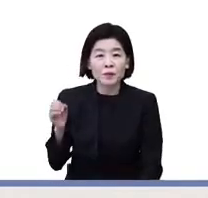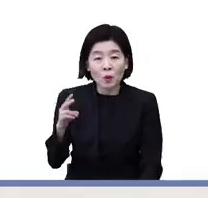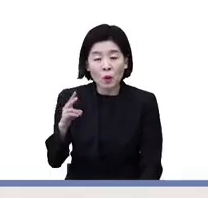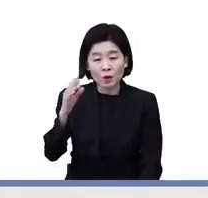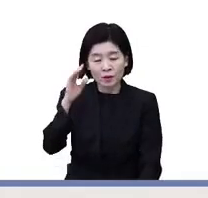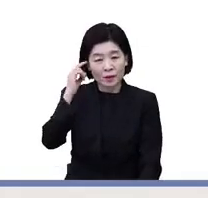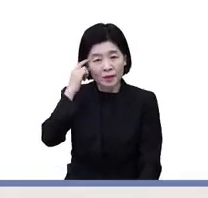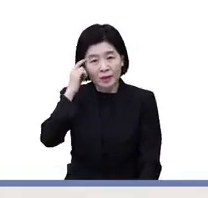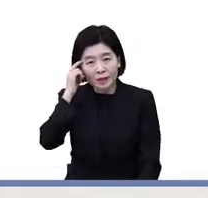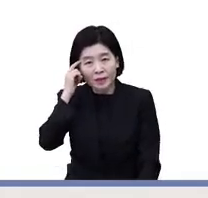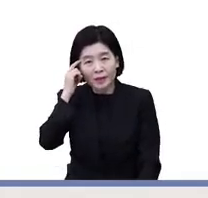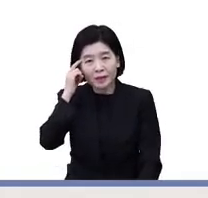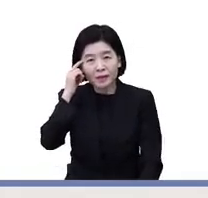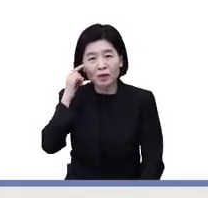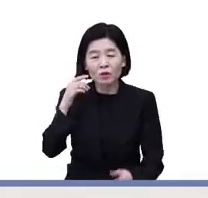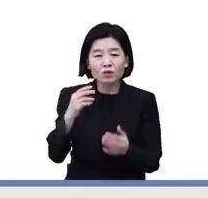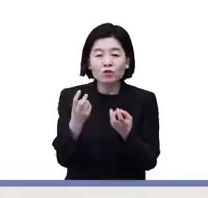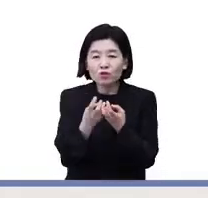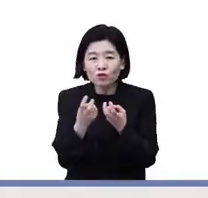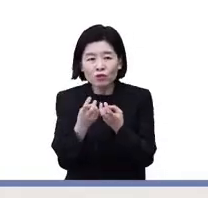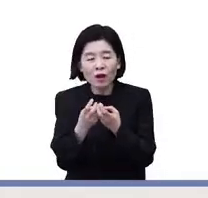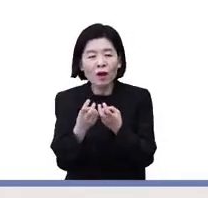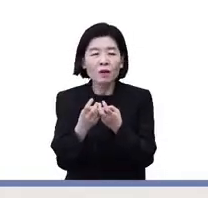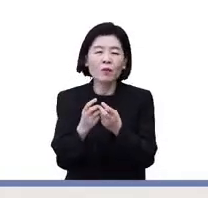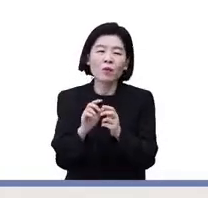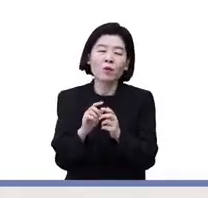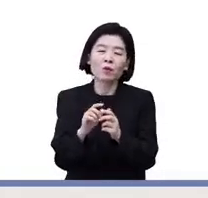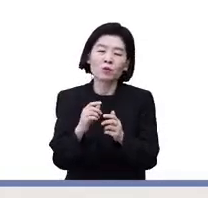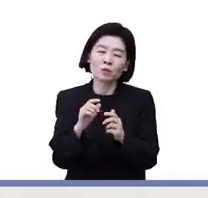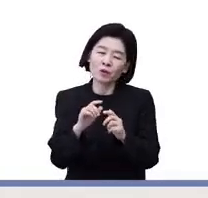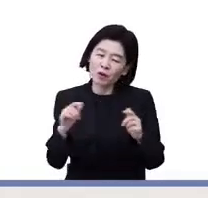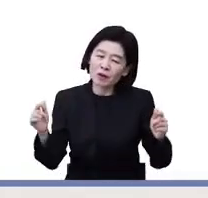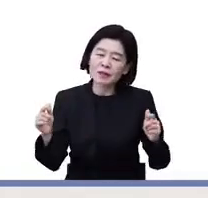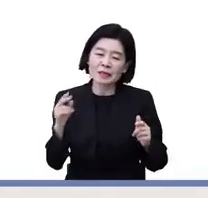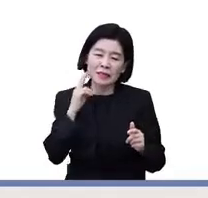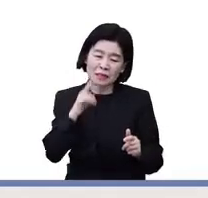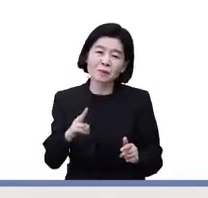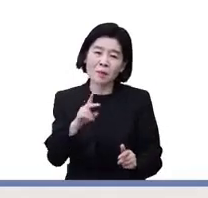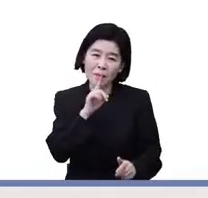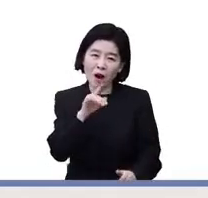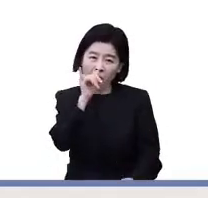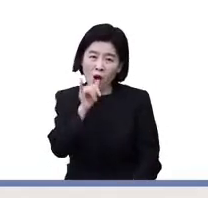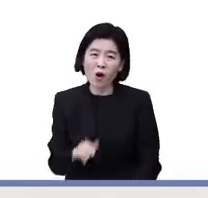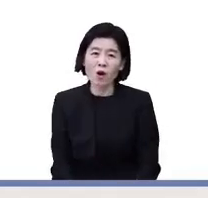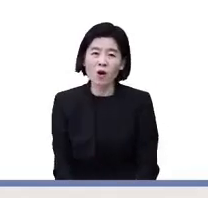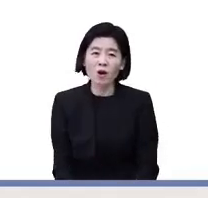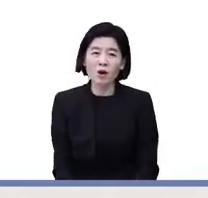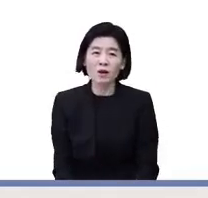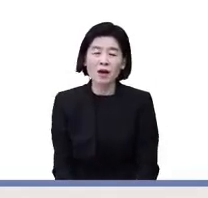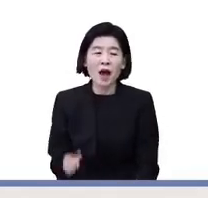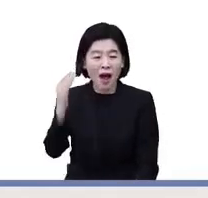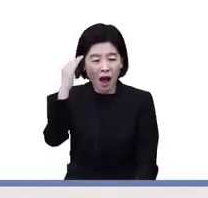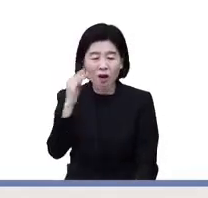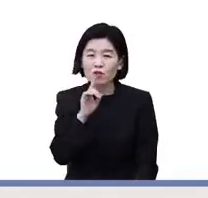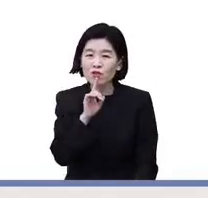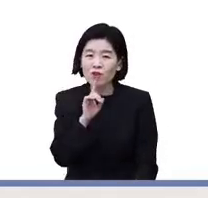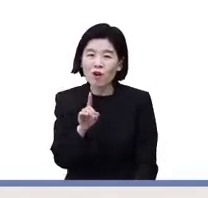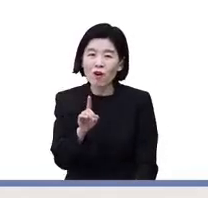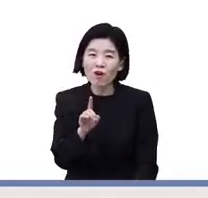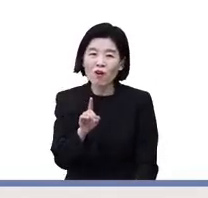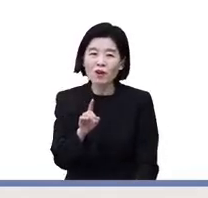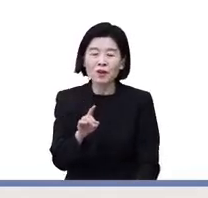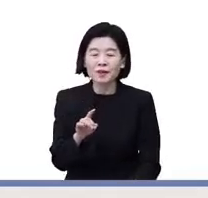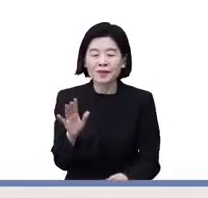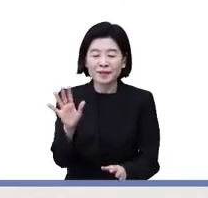그 시도 자체가 상당히 치명적인 수단이면 그렇겠죠. 이거는 뭐 한국말로 꼭 보실 필요가 없으실 것 같아서 제가 조금 거리감이